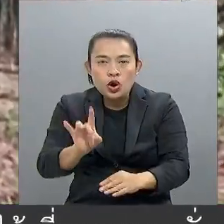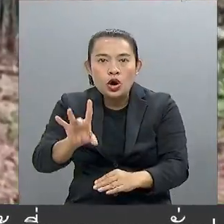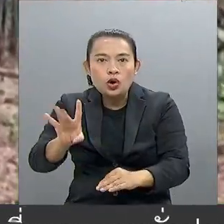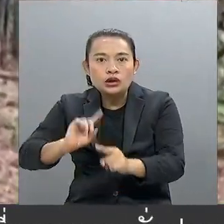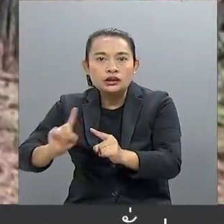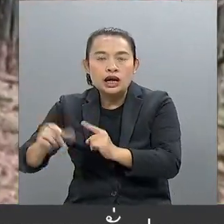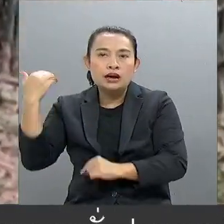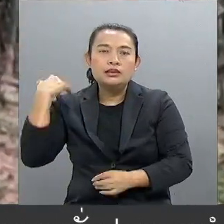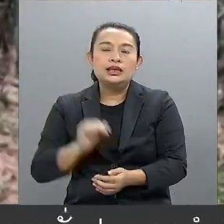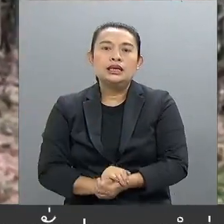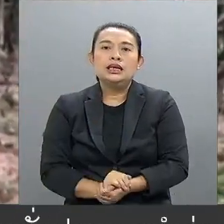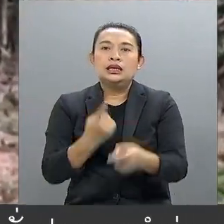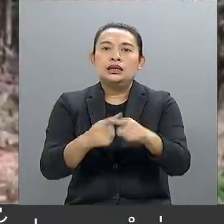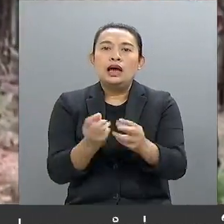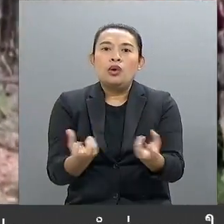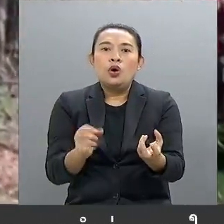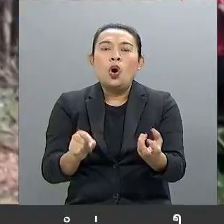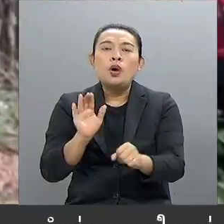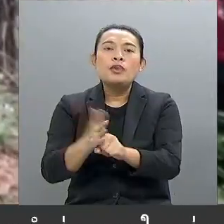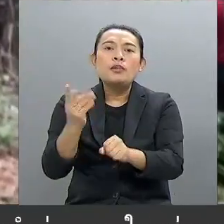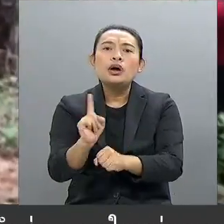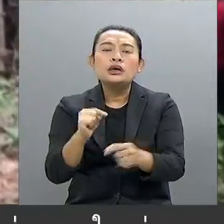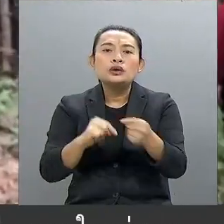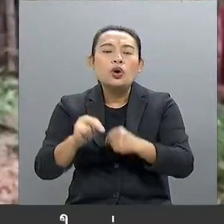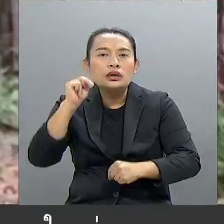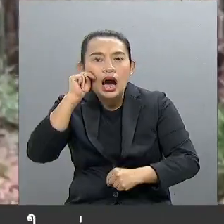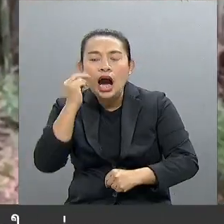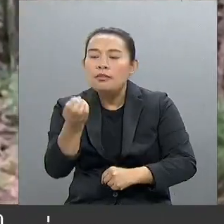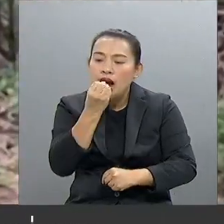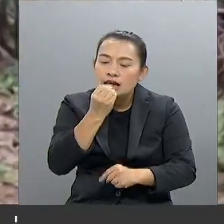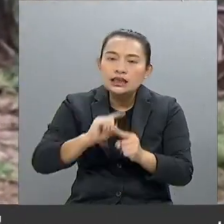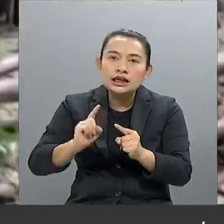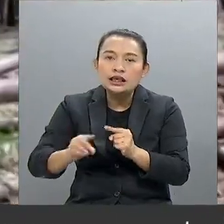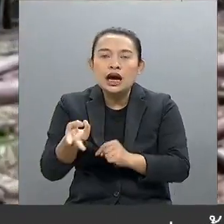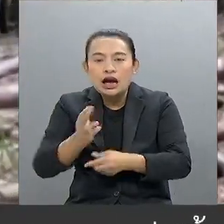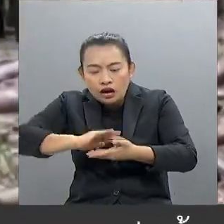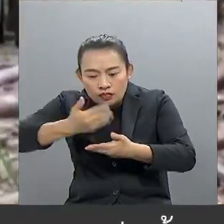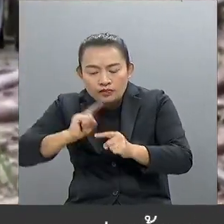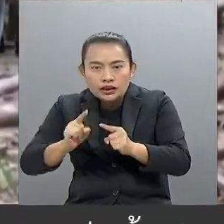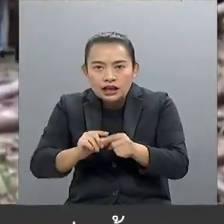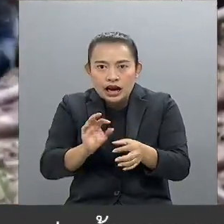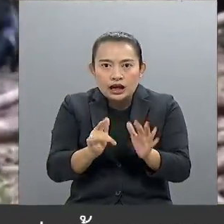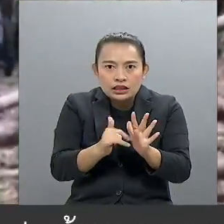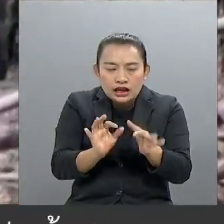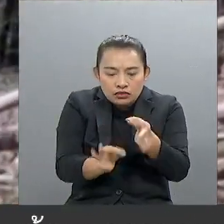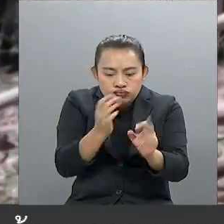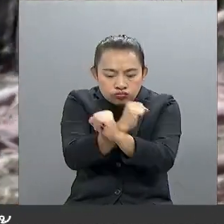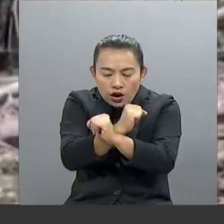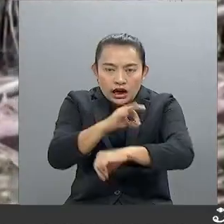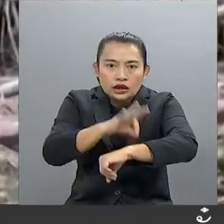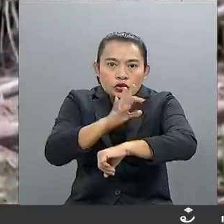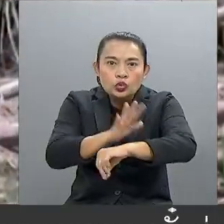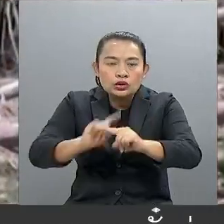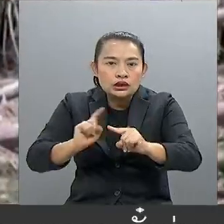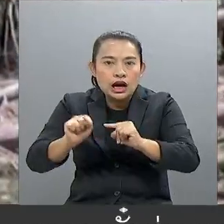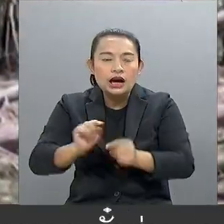ของเครื่องดื่มอะค่ะอาหารการกินเข้ากล่องยากันยุงเนี่ยค่ะใครอยากจะช่วยสมทบทุนนะคะก็แจ้งความประสงค์ไป